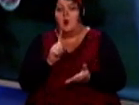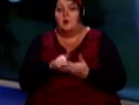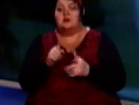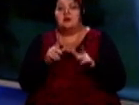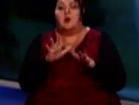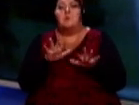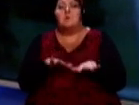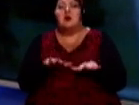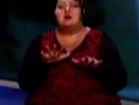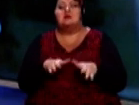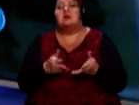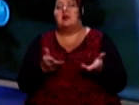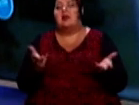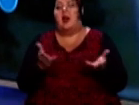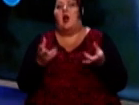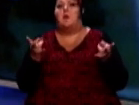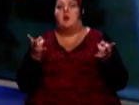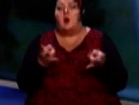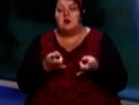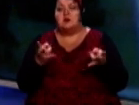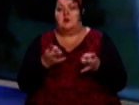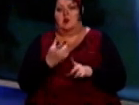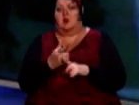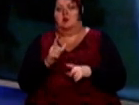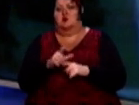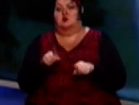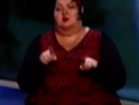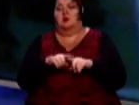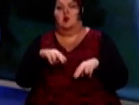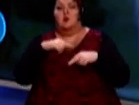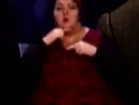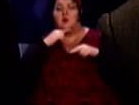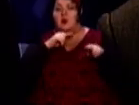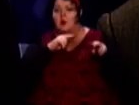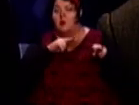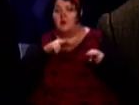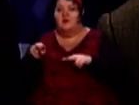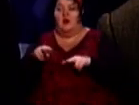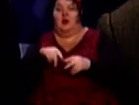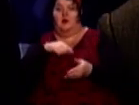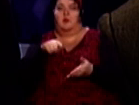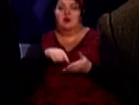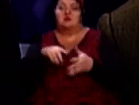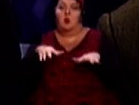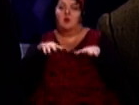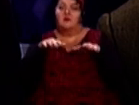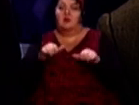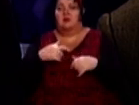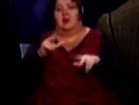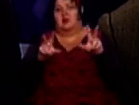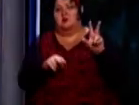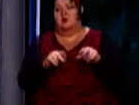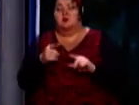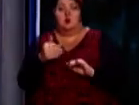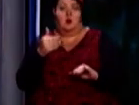місце, яке, ну, потребує дуже такої пильної уваги міської влади, і я сподіваюся, що рано